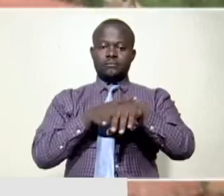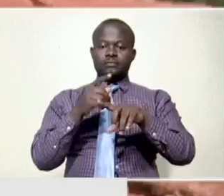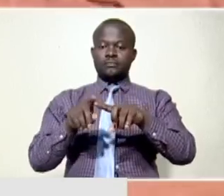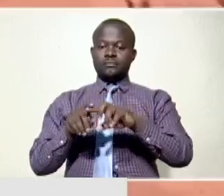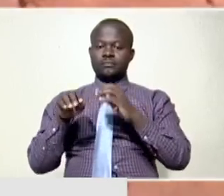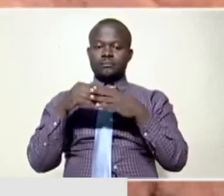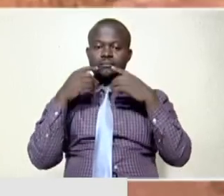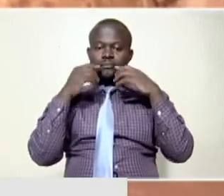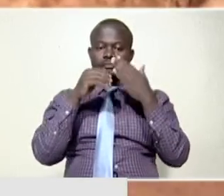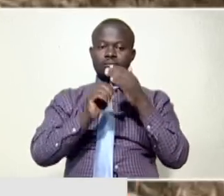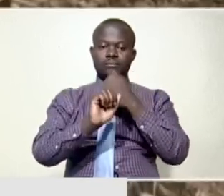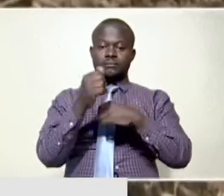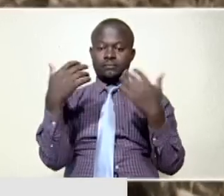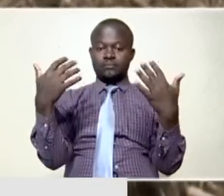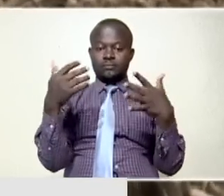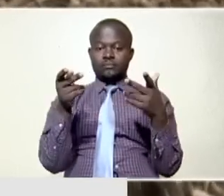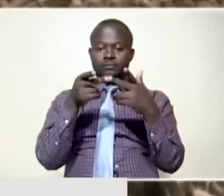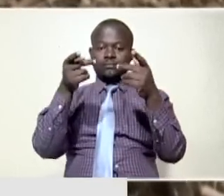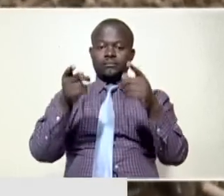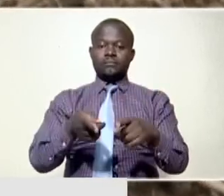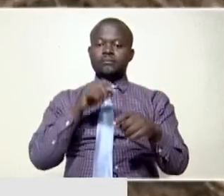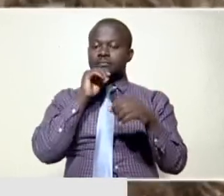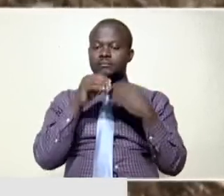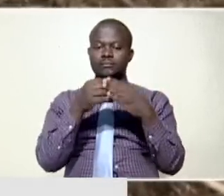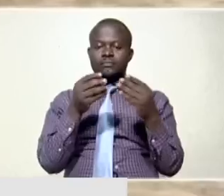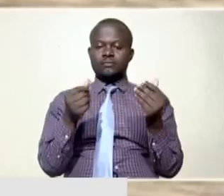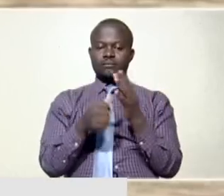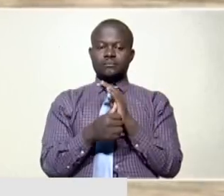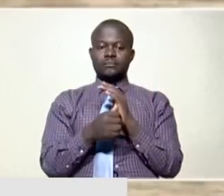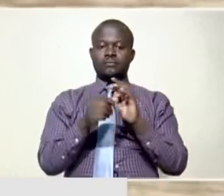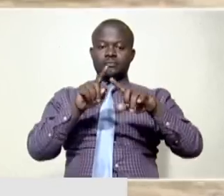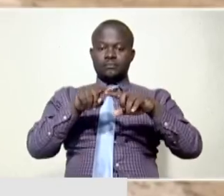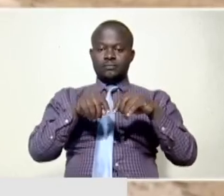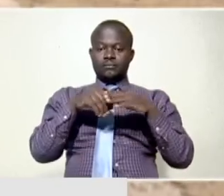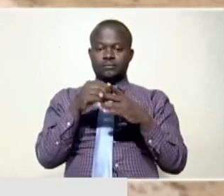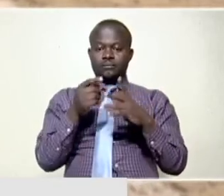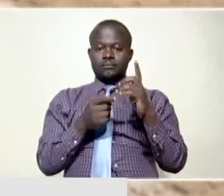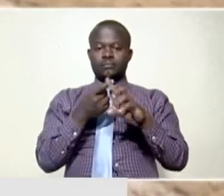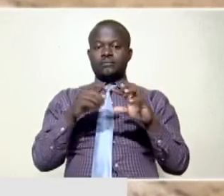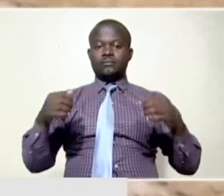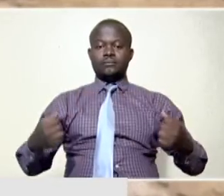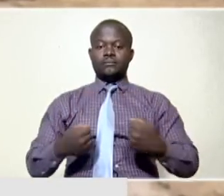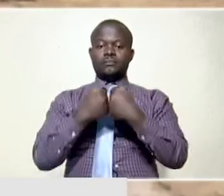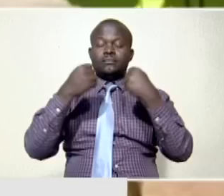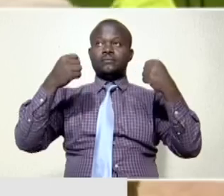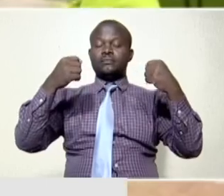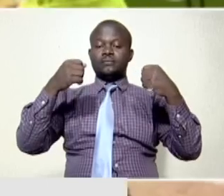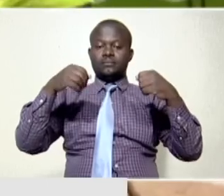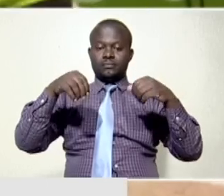Abaturage bakavuga ko imirimo y'amaboko haraho igera ntikemura ikibazo. Aha barashingira ku byaturutse kubiza byo mu itumba ry'uyu